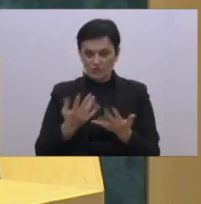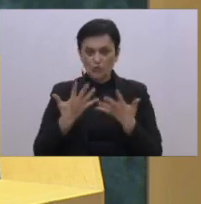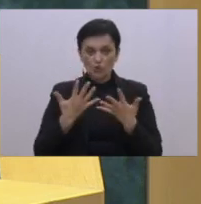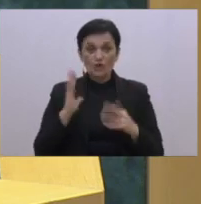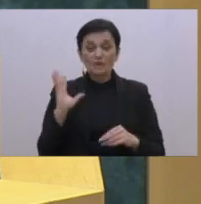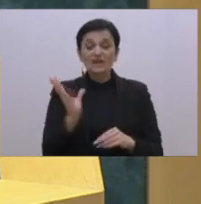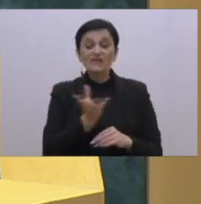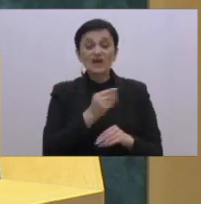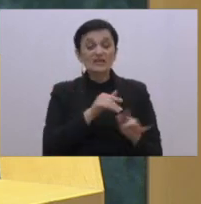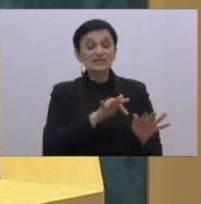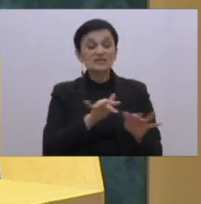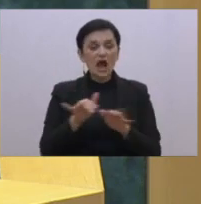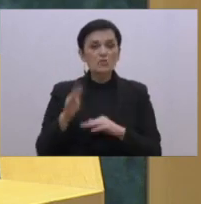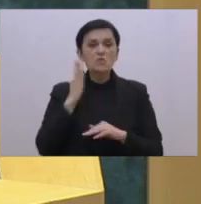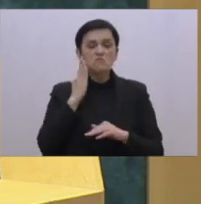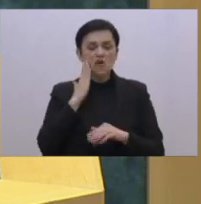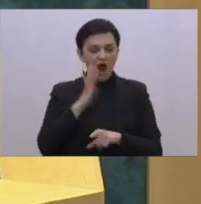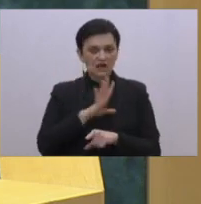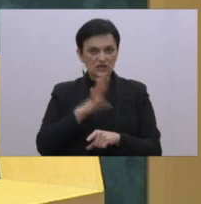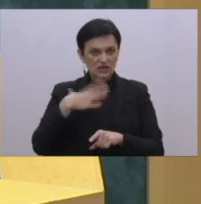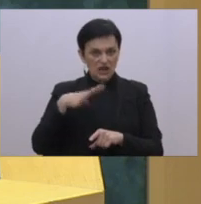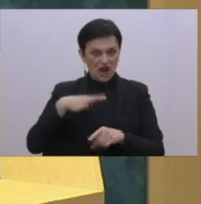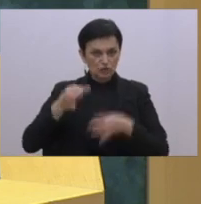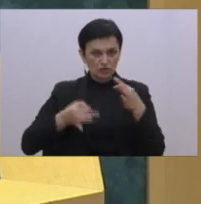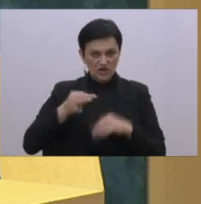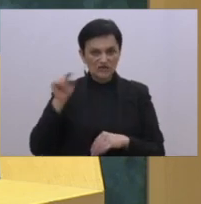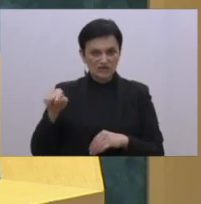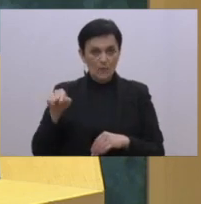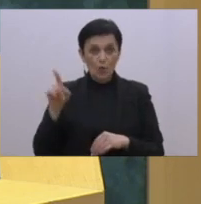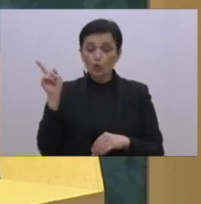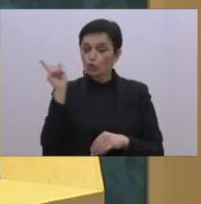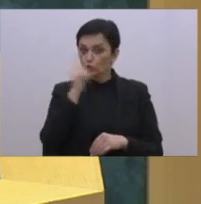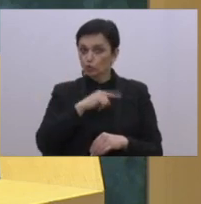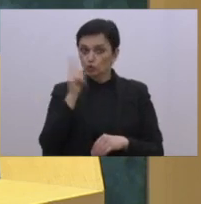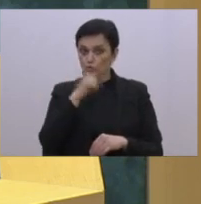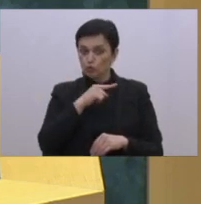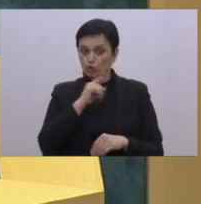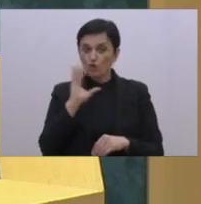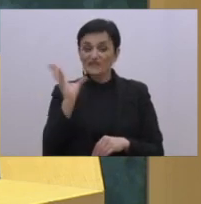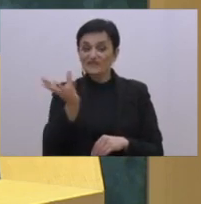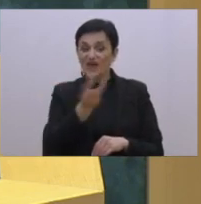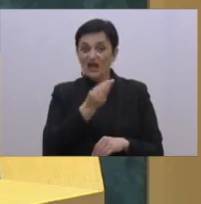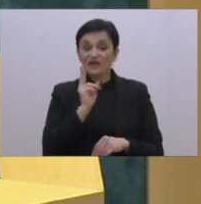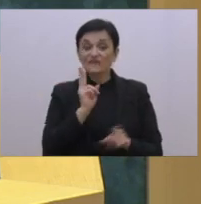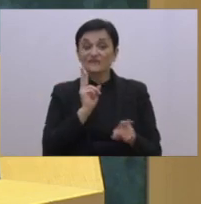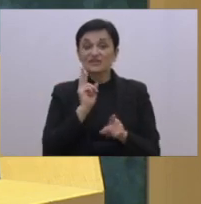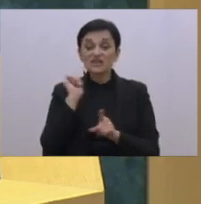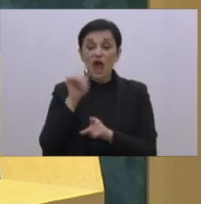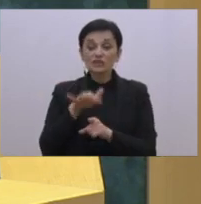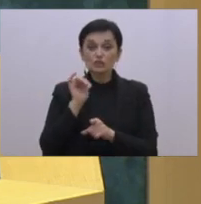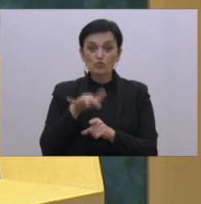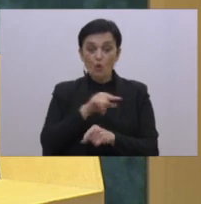ყველა ამ საქმეში მართალი იყო ქართული სასამართლო და ტყუოდა ყველა, ვინც მას თავს